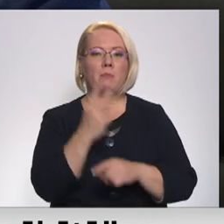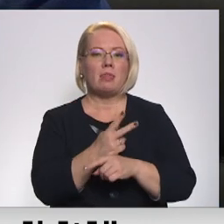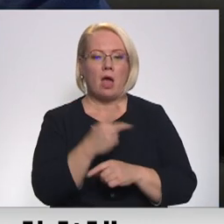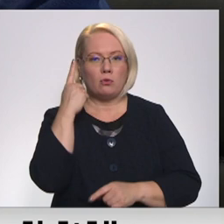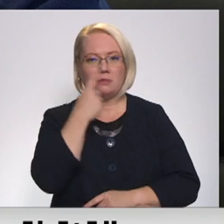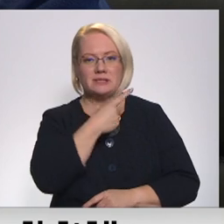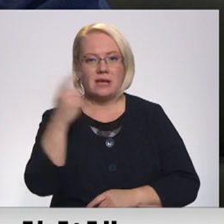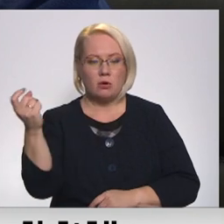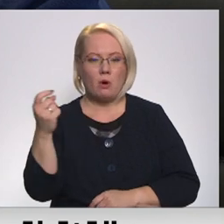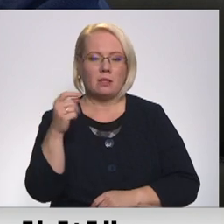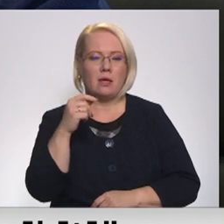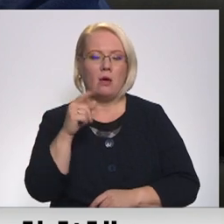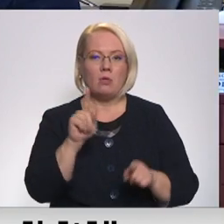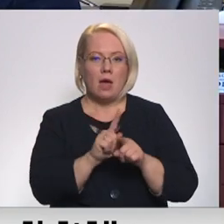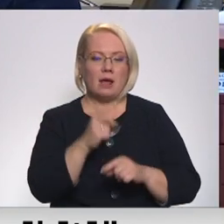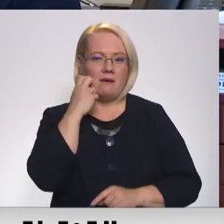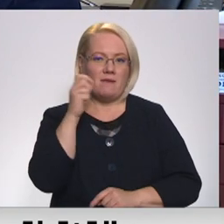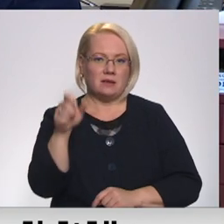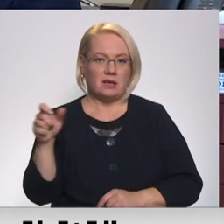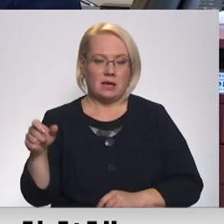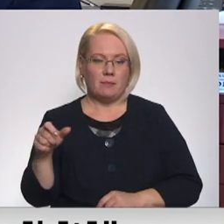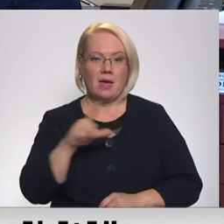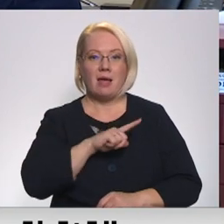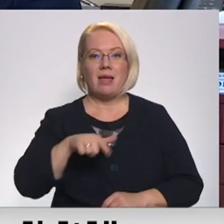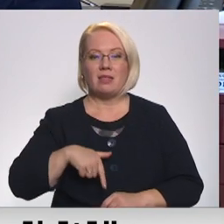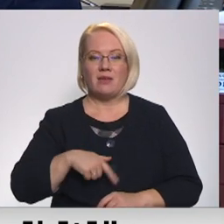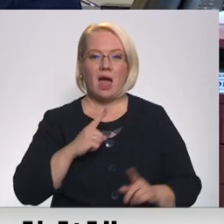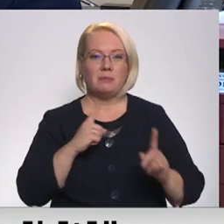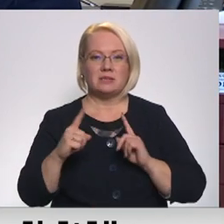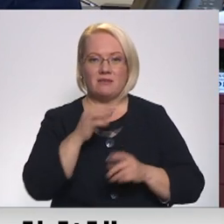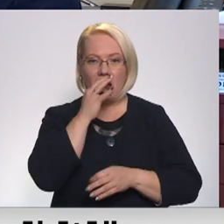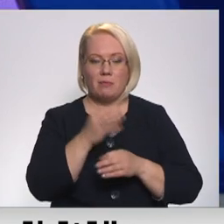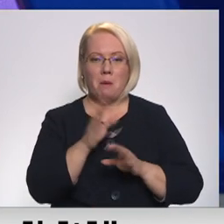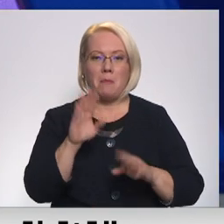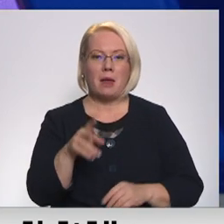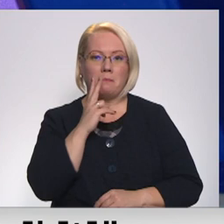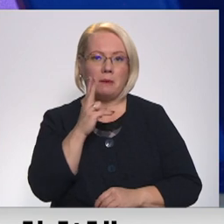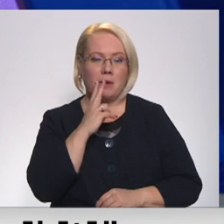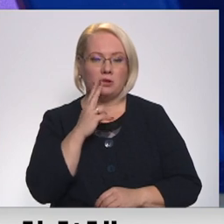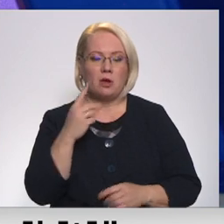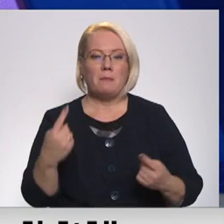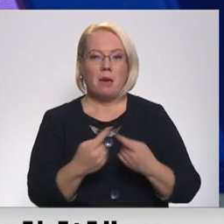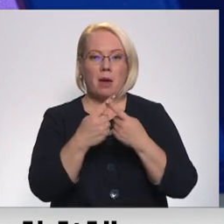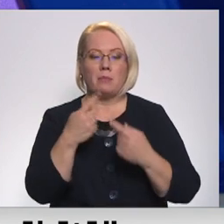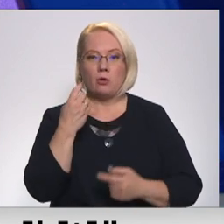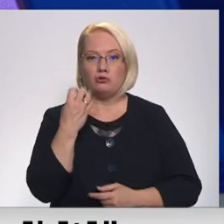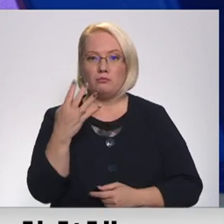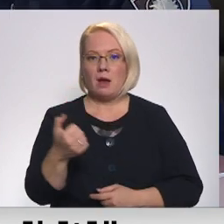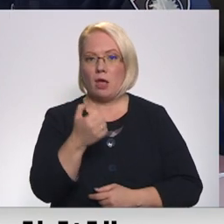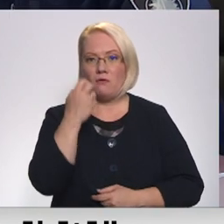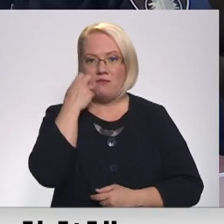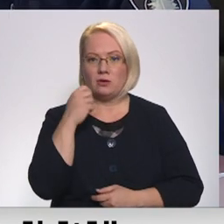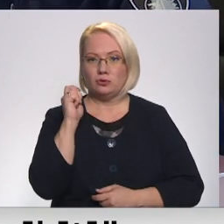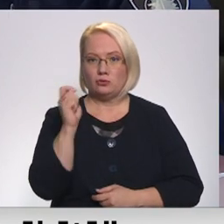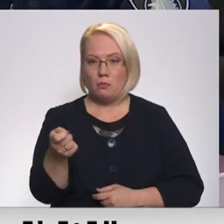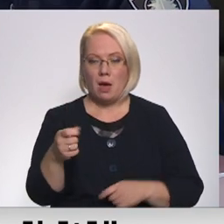gadījumiem, tieši tāpatās arī vecākiem. Latvijā administratīva atbildība par smēķēšanu piemērojama jau no 14 gadu vecuma, bet